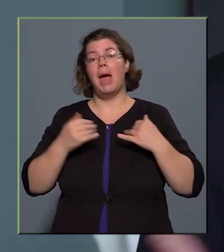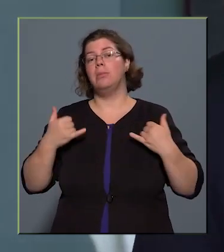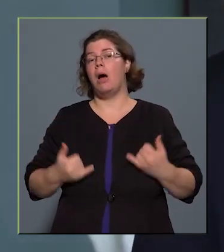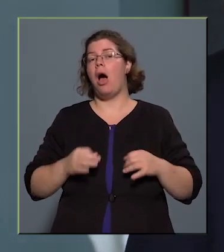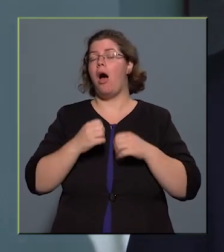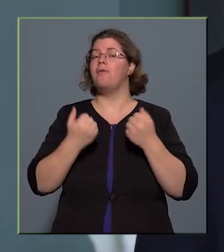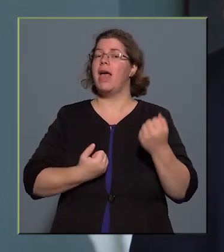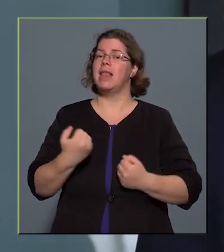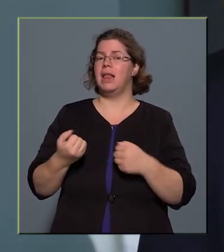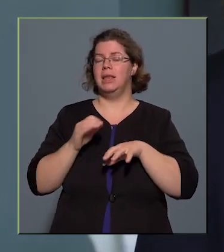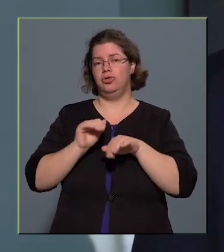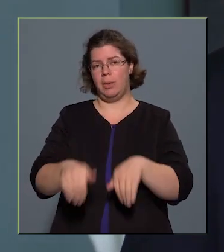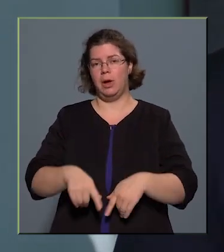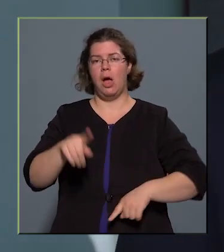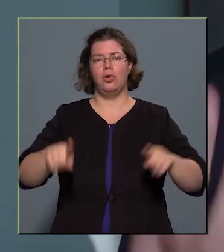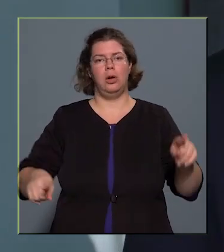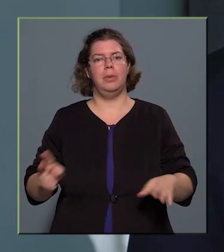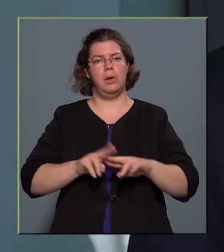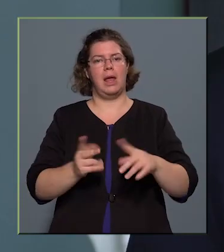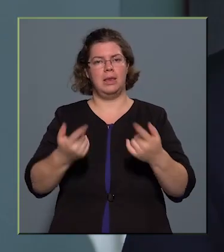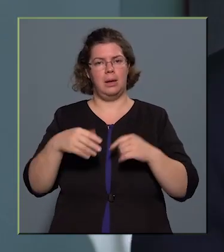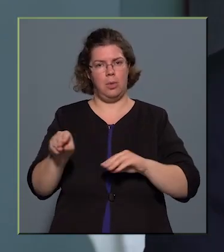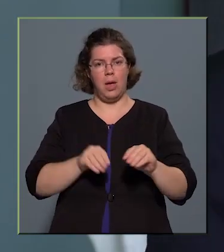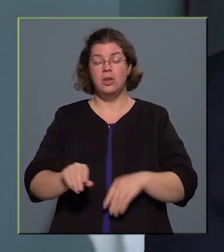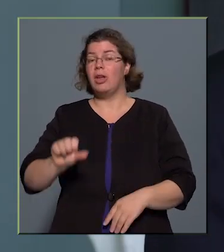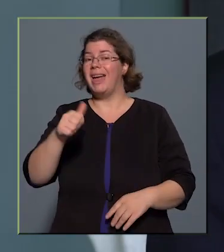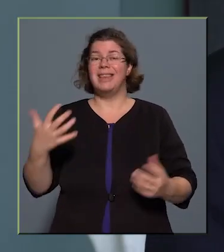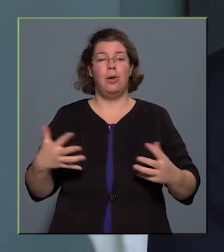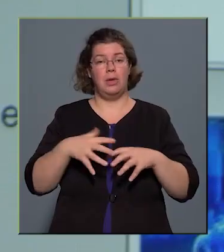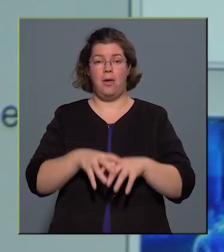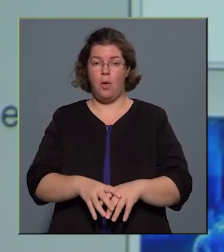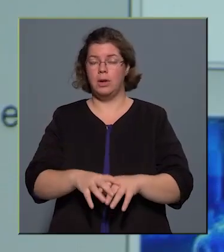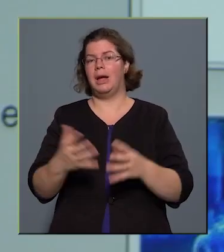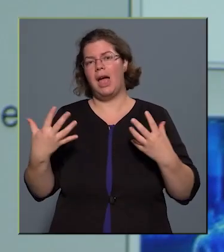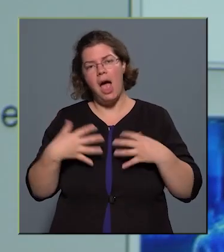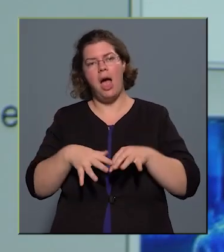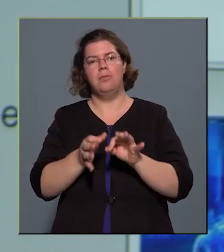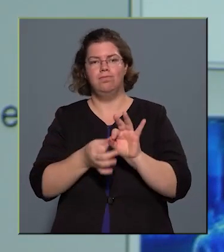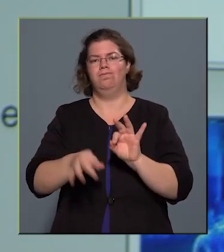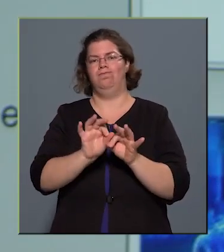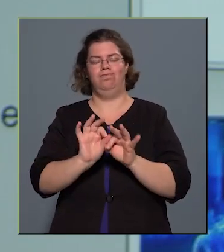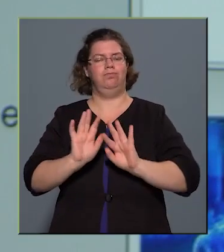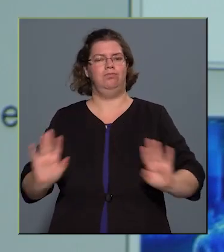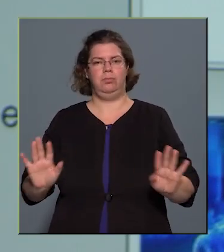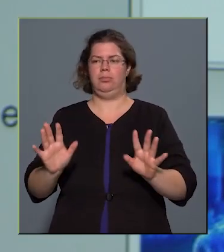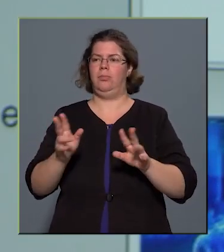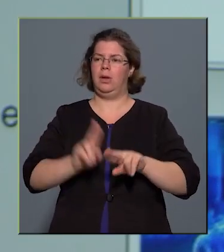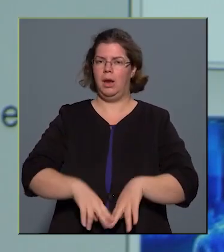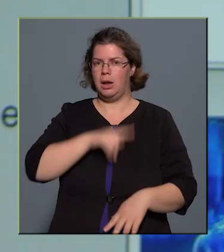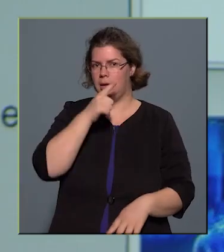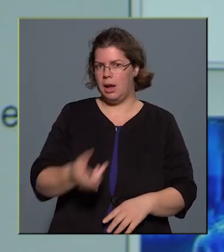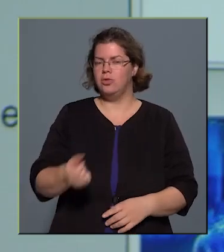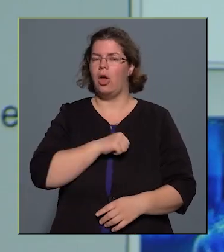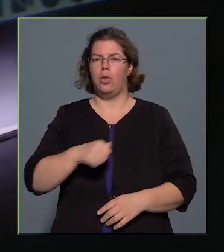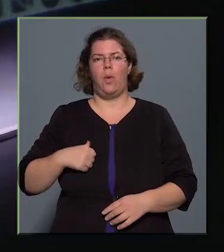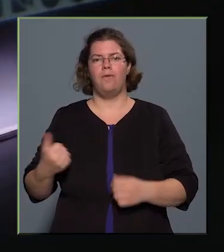különálló rendszerekből tevődik össze, és akkor ezek egyszer össze fognak érni egy egységes rendszerre, és akkor lesz ugye az önvezetéskor, amikor ezek